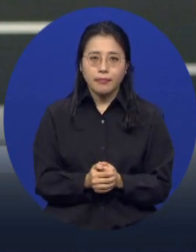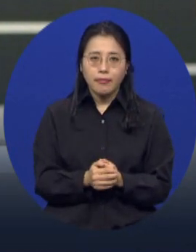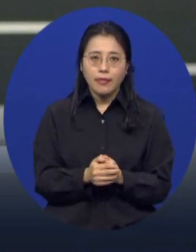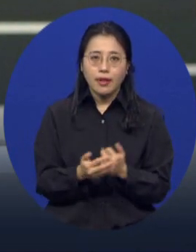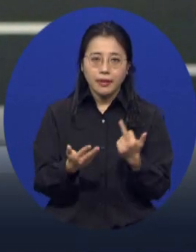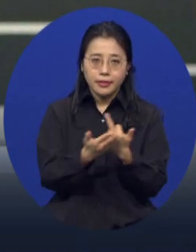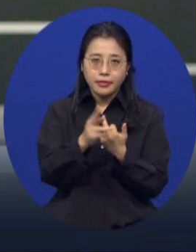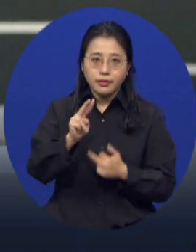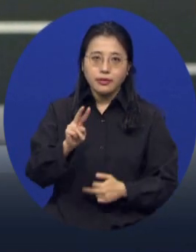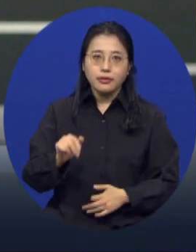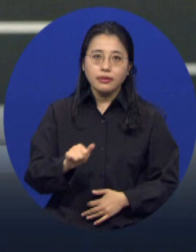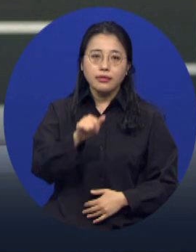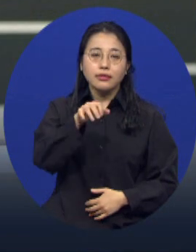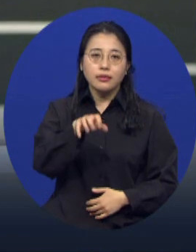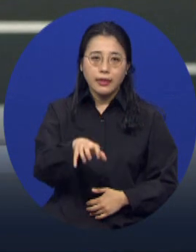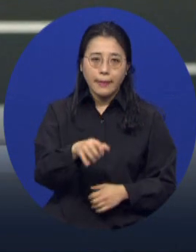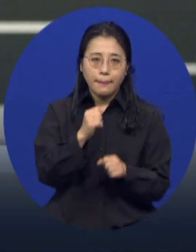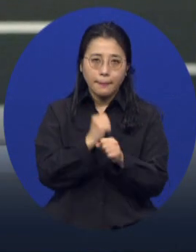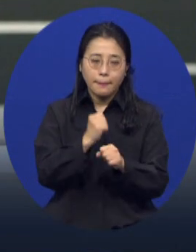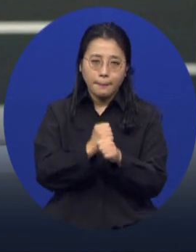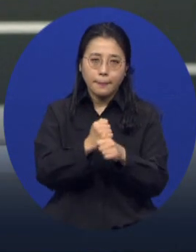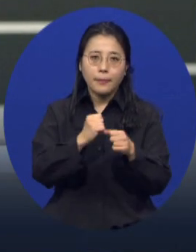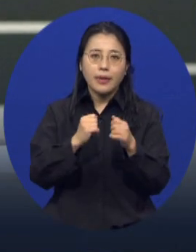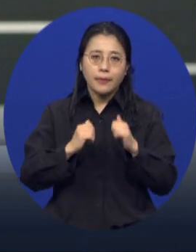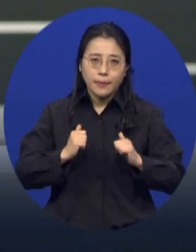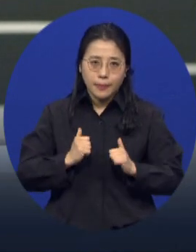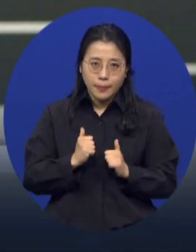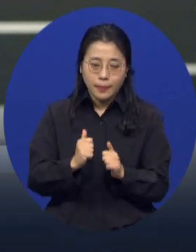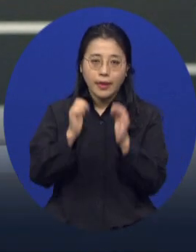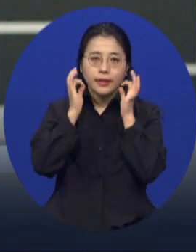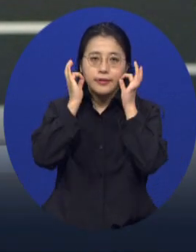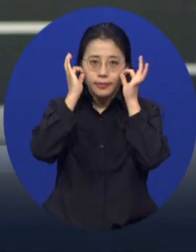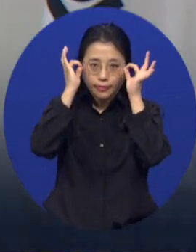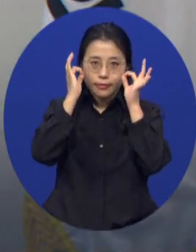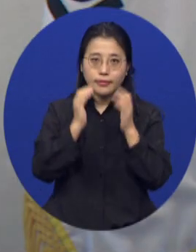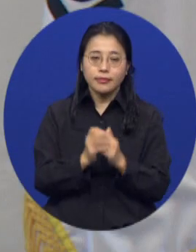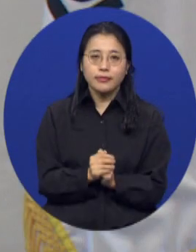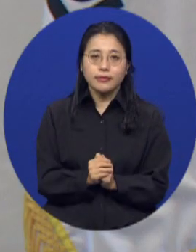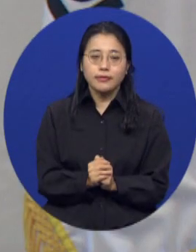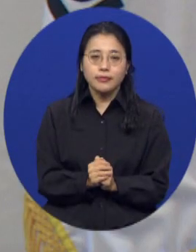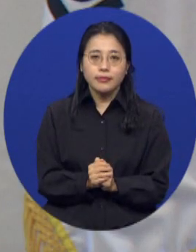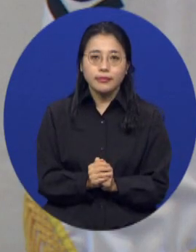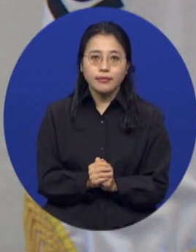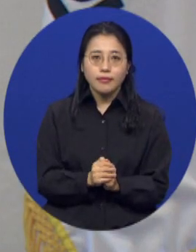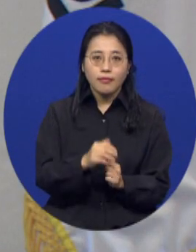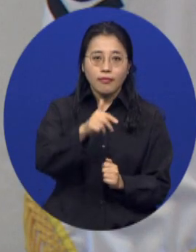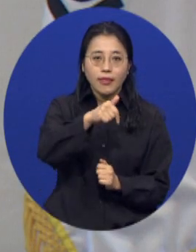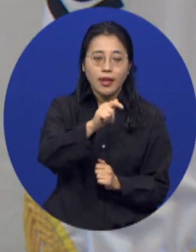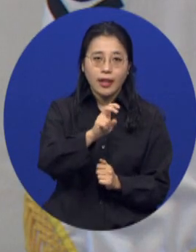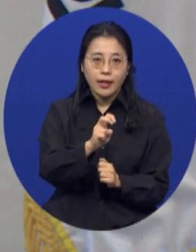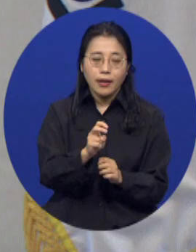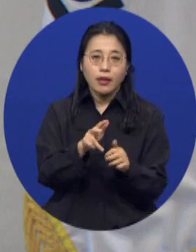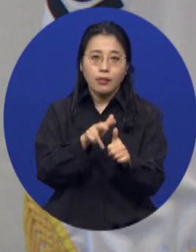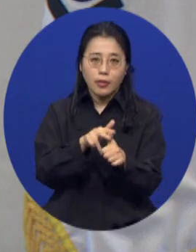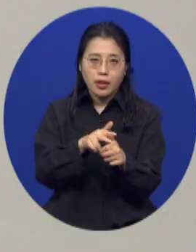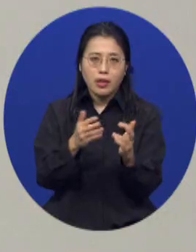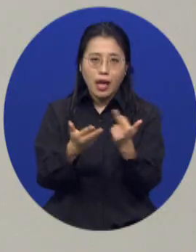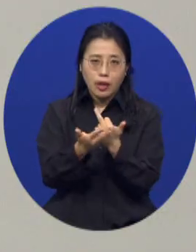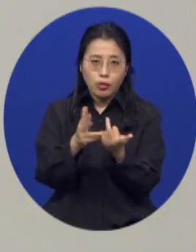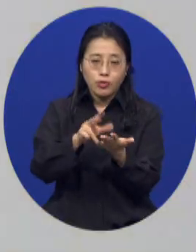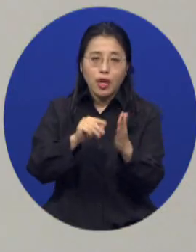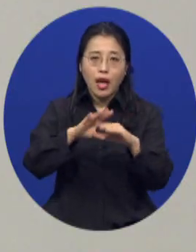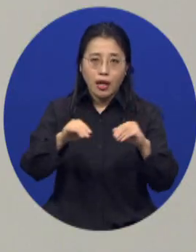제주 신공항 만들도록 최선을 다하겠습니다. 김기현 후보는 제주 지역 현안을